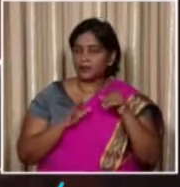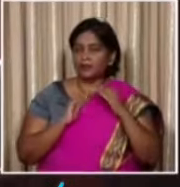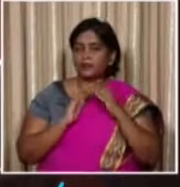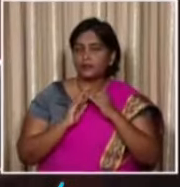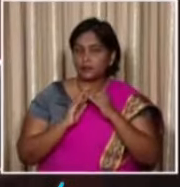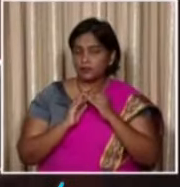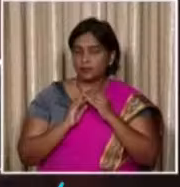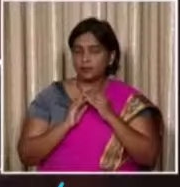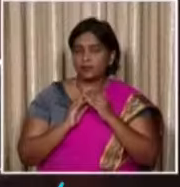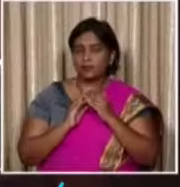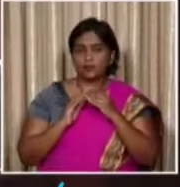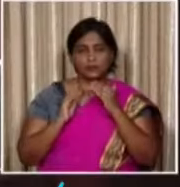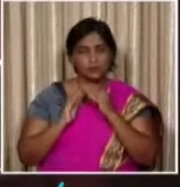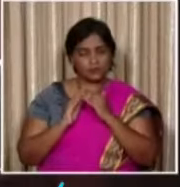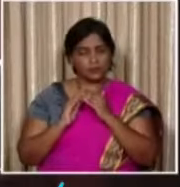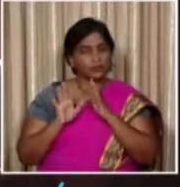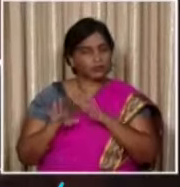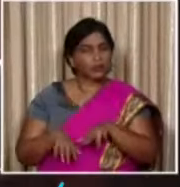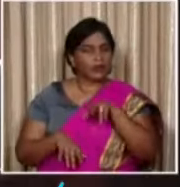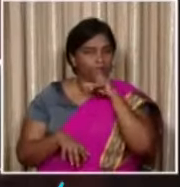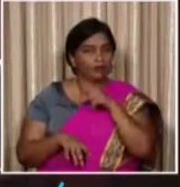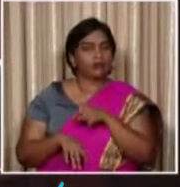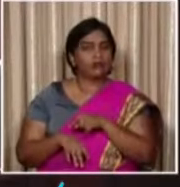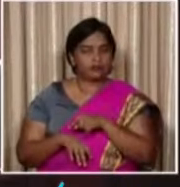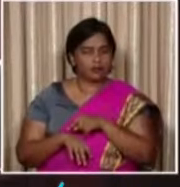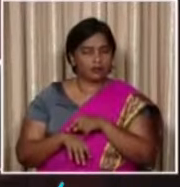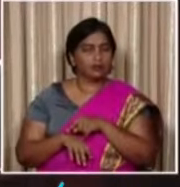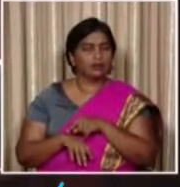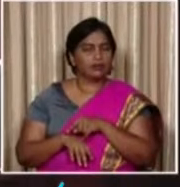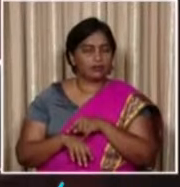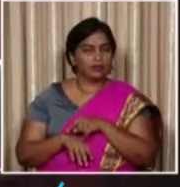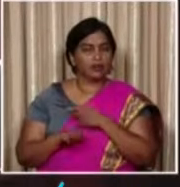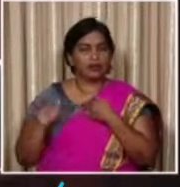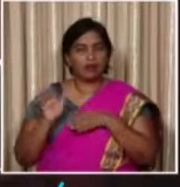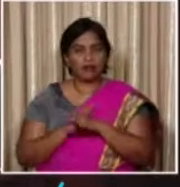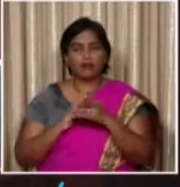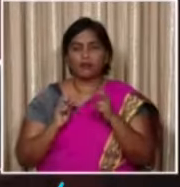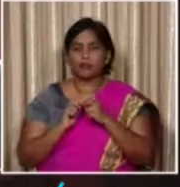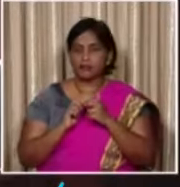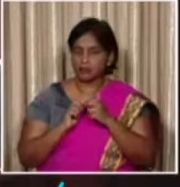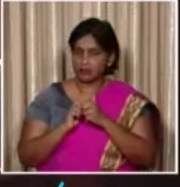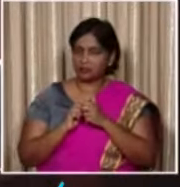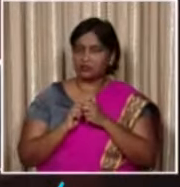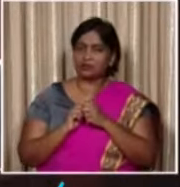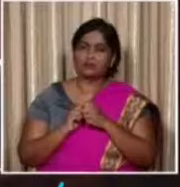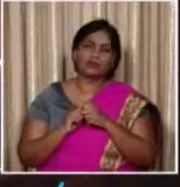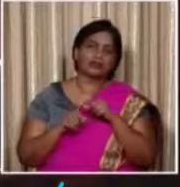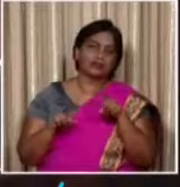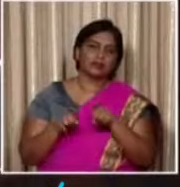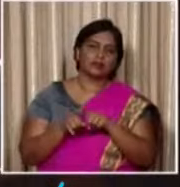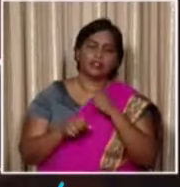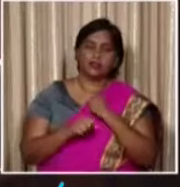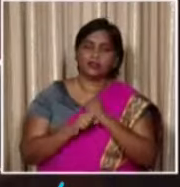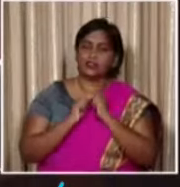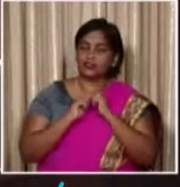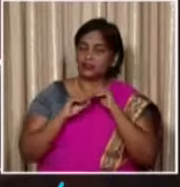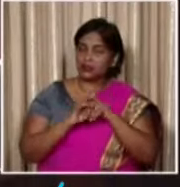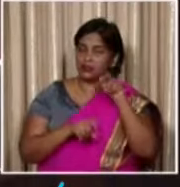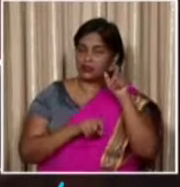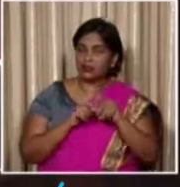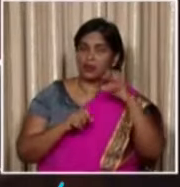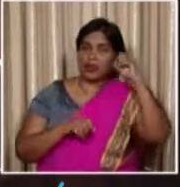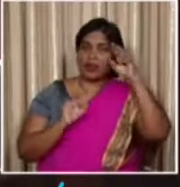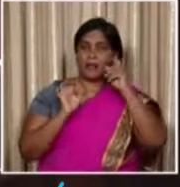ගෙදරට හදපු ගෙදර ඉන්න බල්ලා හදන ගෙදර ගෙහිමියාට ඇතුල් වෙන්න බැරි තත්ත්වයක් ඇති වෙලා තිබෙනවා ඒ වගේම රාජ්‍ය සේවයේ නිලධාරීන්ට ලයිට්